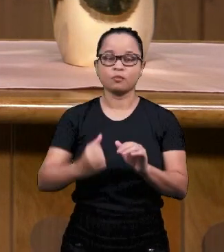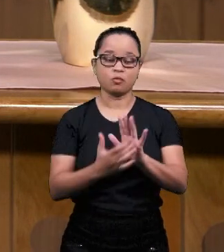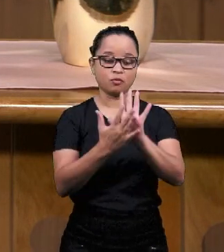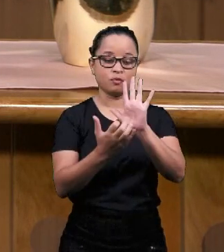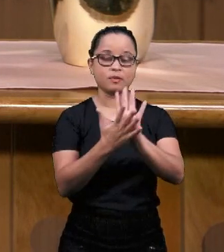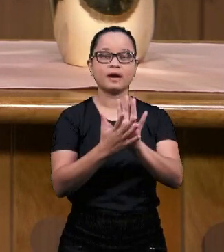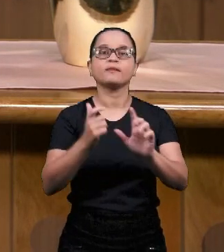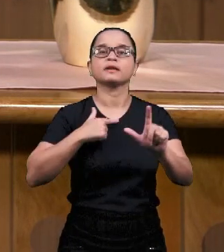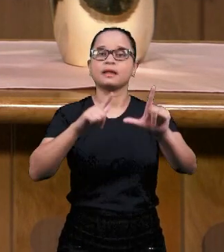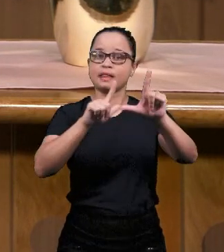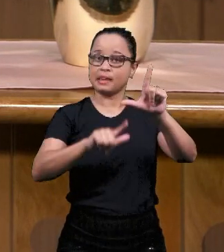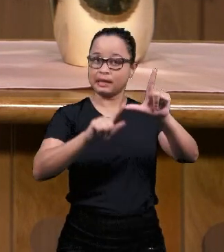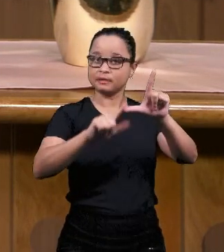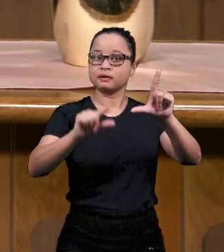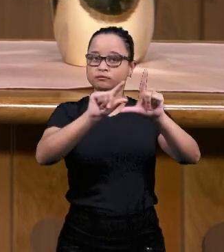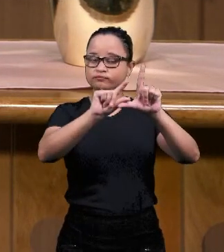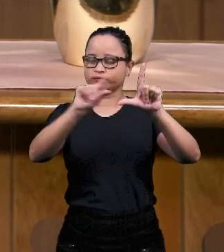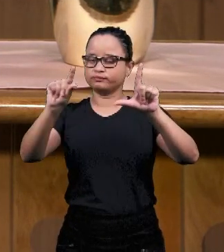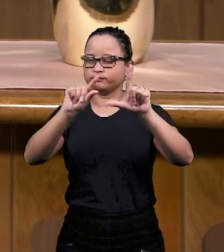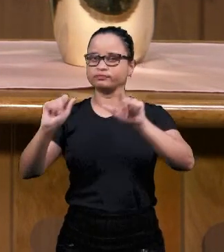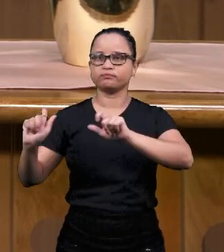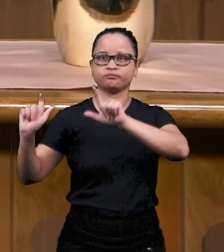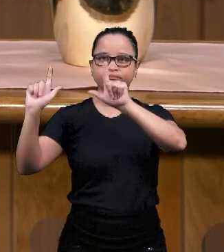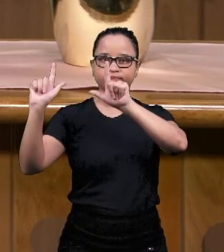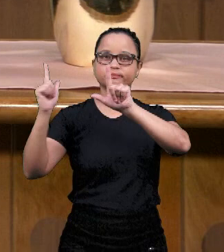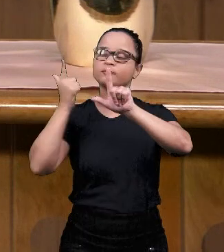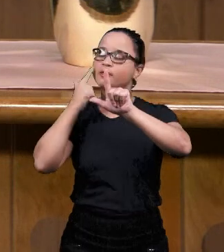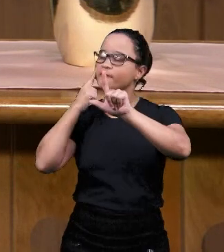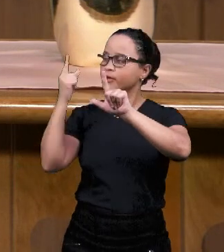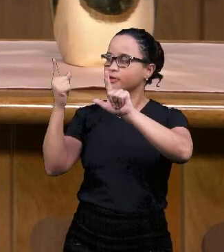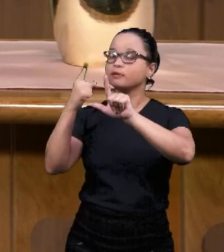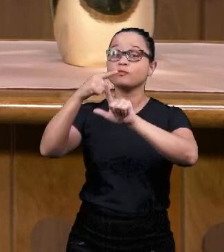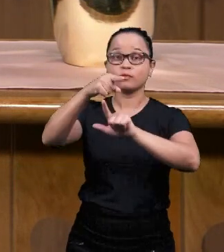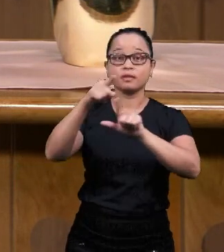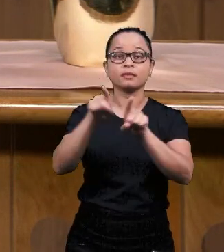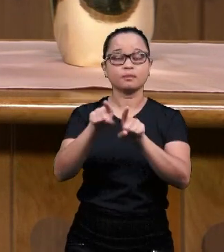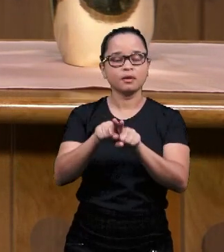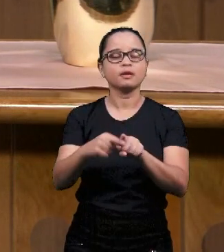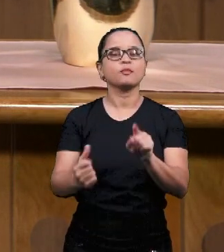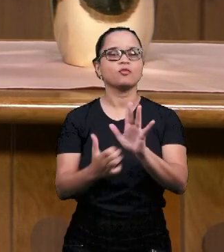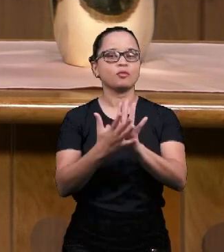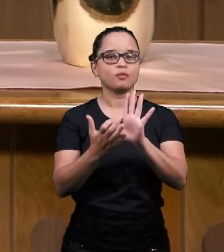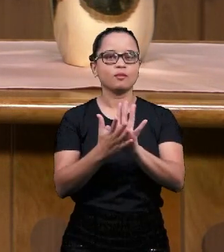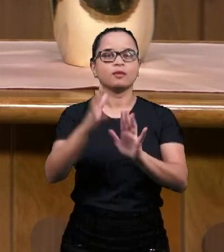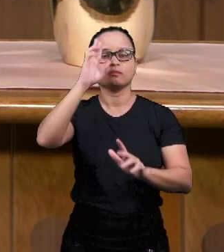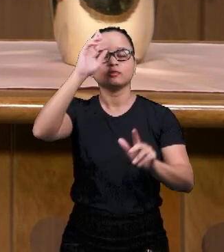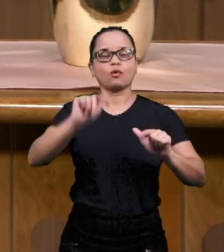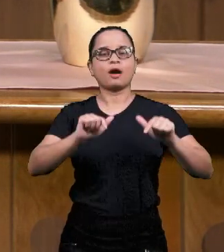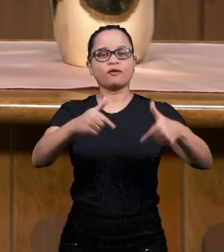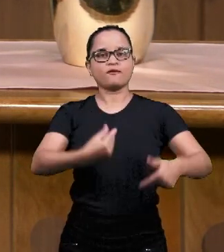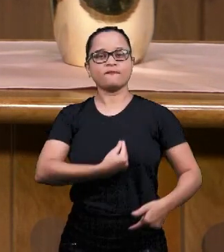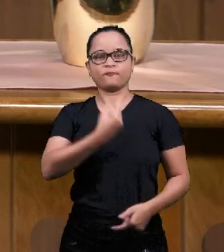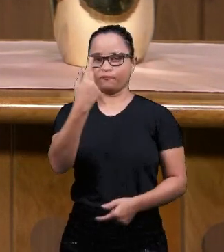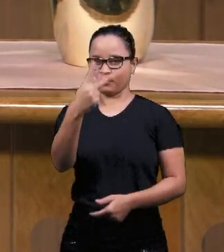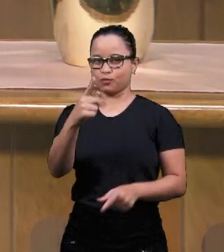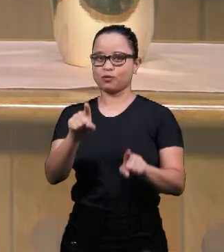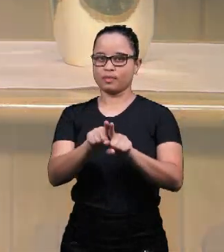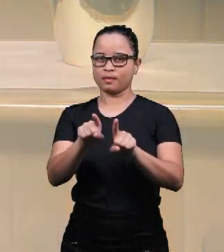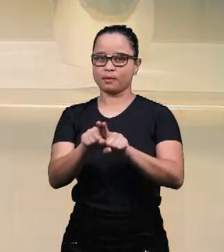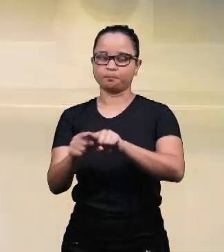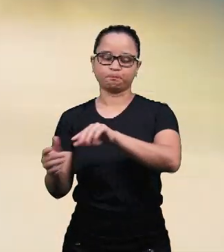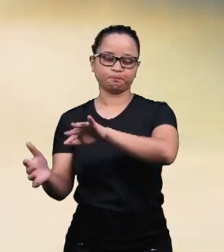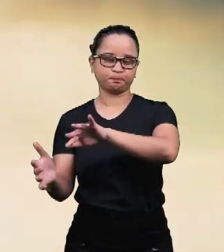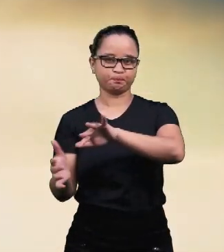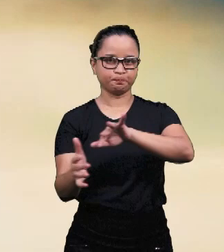будет на экране. Вы можете петь вместе с нами, участвуя в этом богослужении, чтобы Господь мог действовать и в вашей